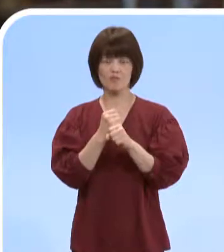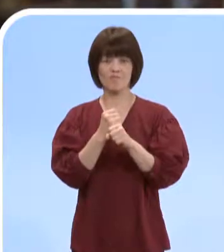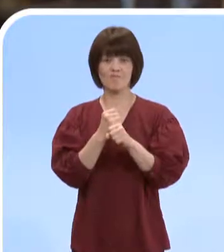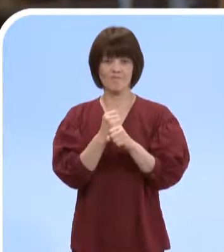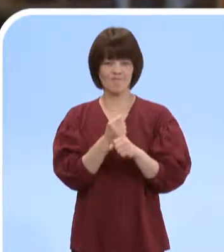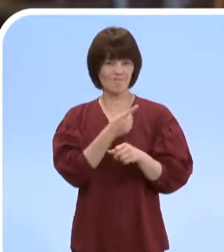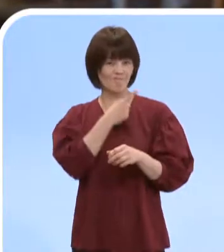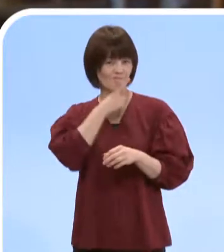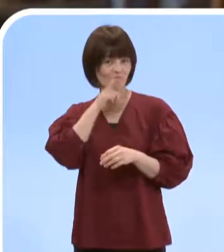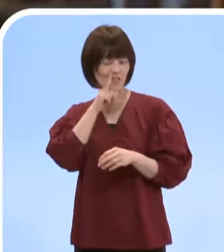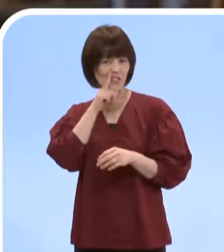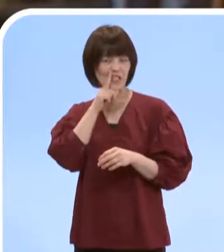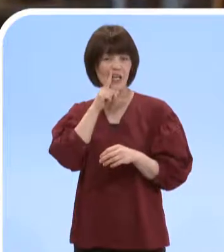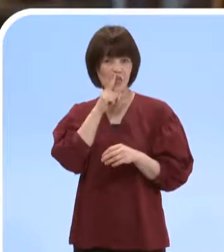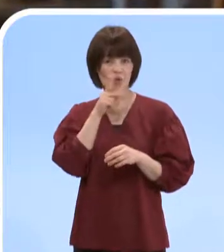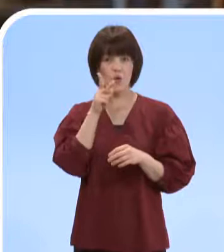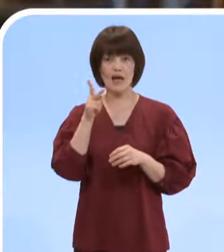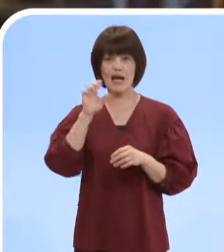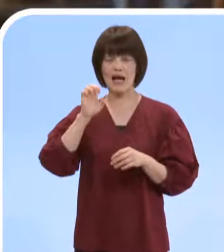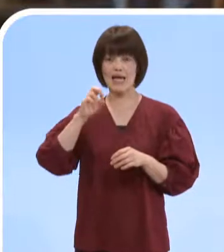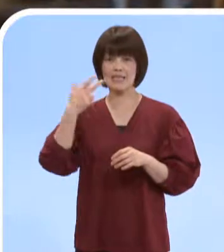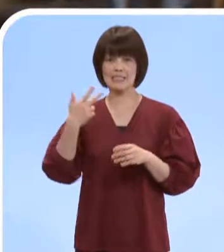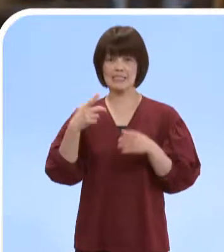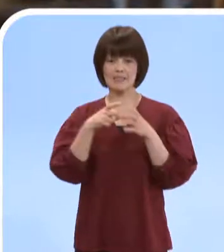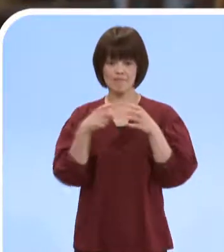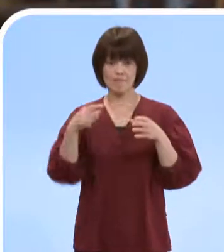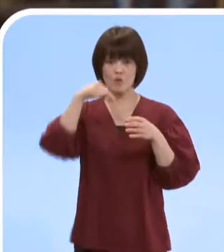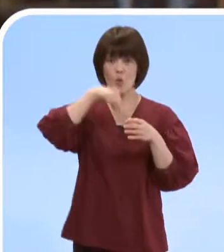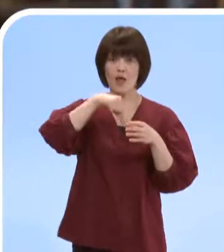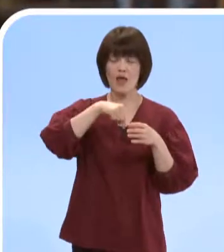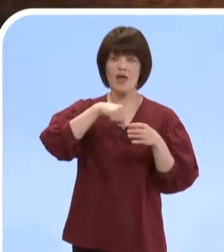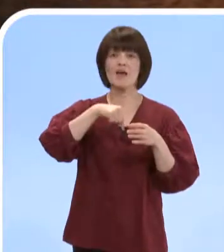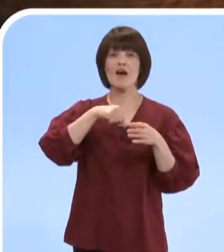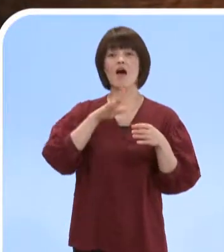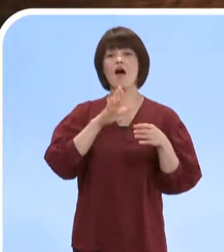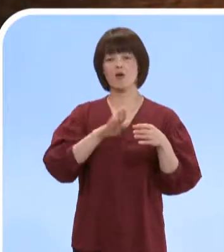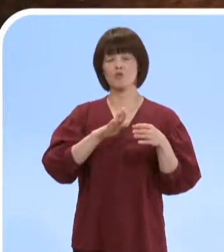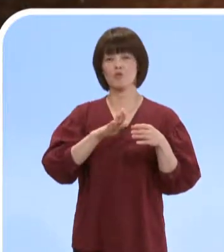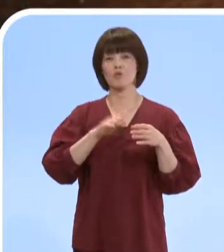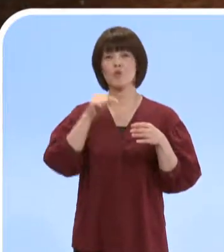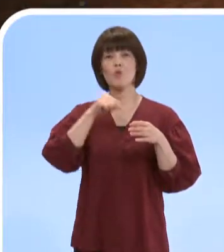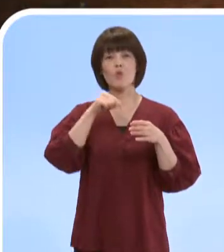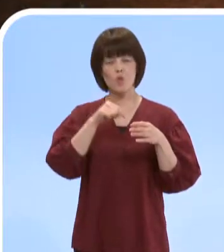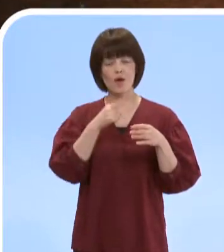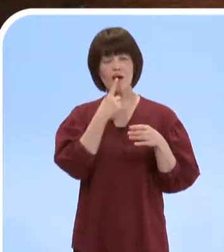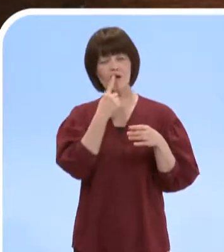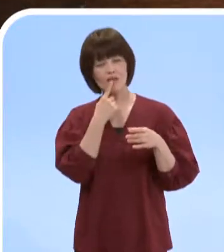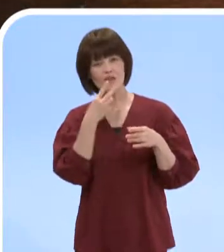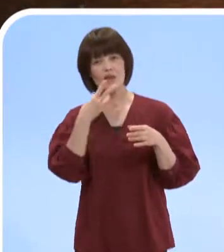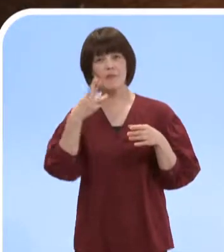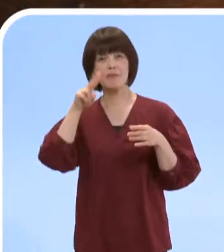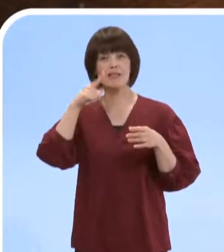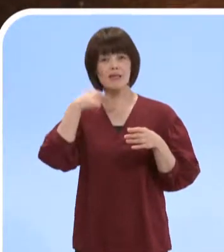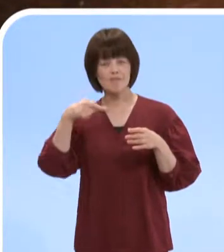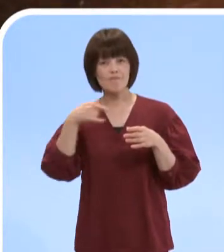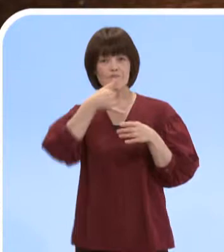の濃縮したエキスみたいなものがあって、みりんとか醤油とかね、他にもいろんなものを使うんですけども